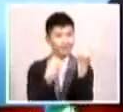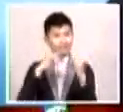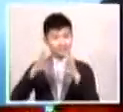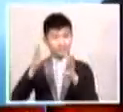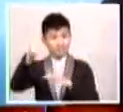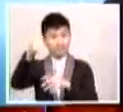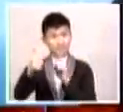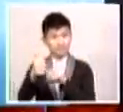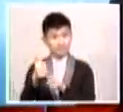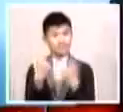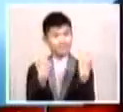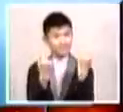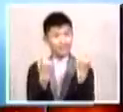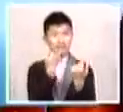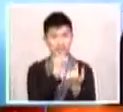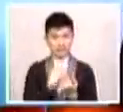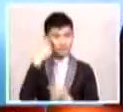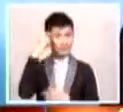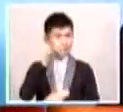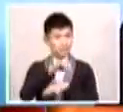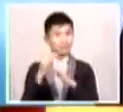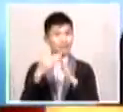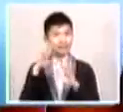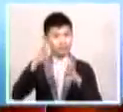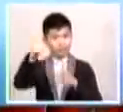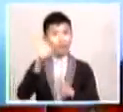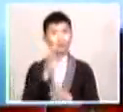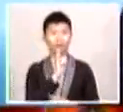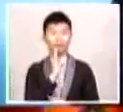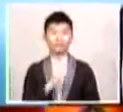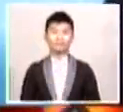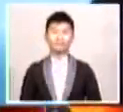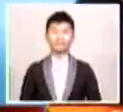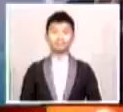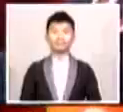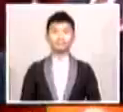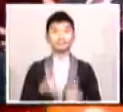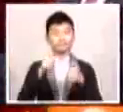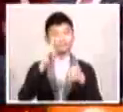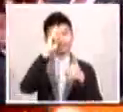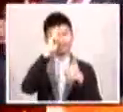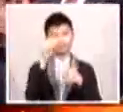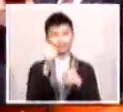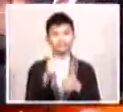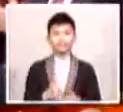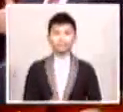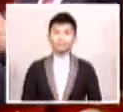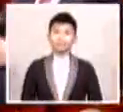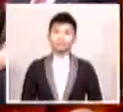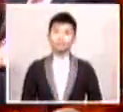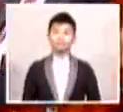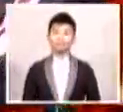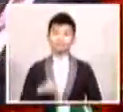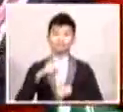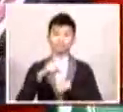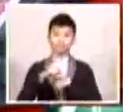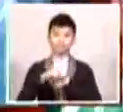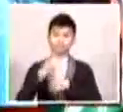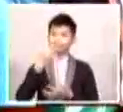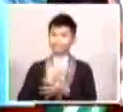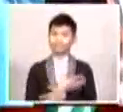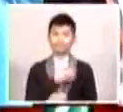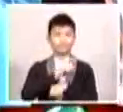很可能真的是哲学家总统。谢谢大家。 谢谢许绪良先生，谢谢。哇，这个时间非常有限哈，